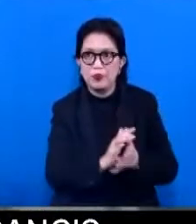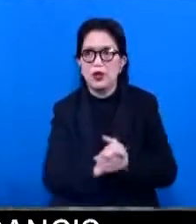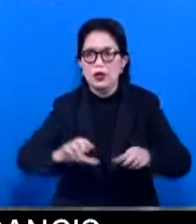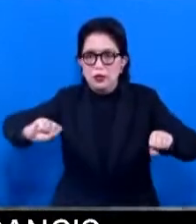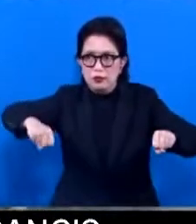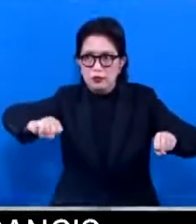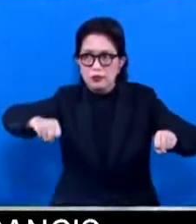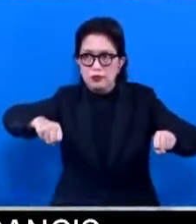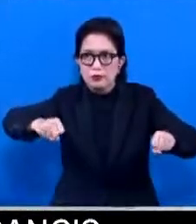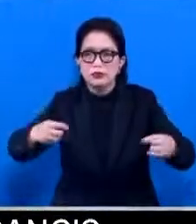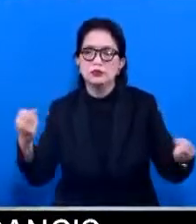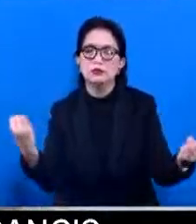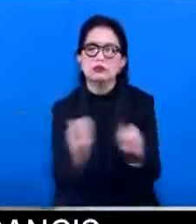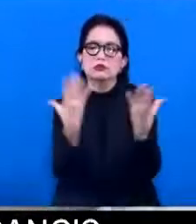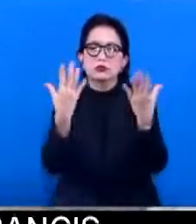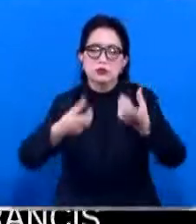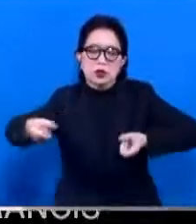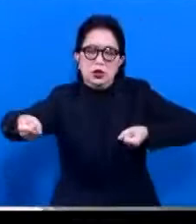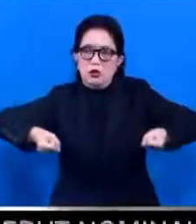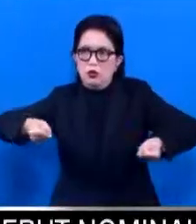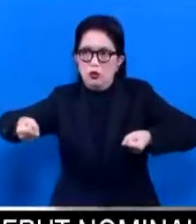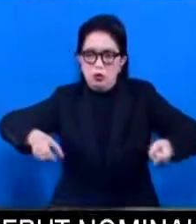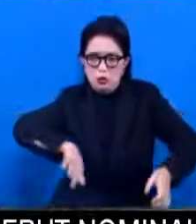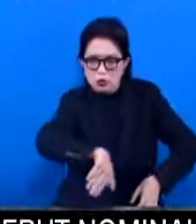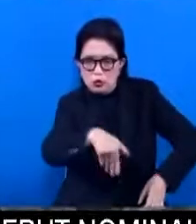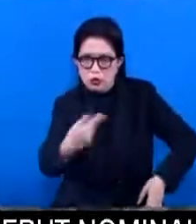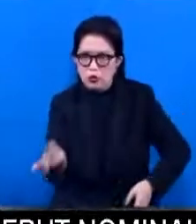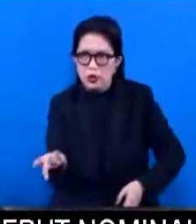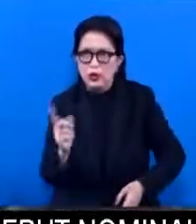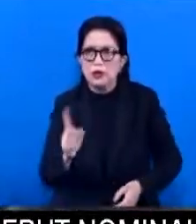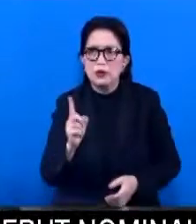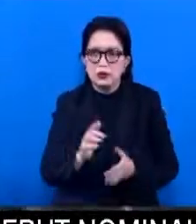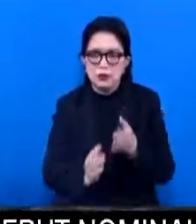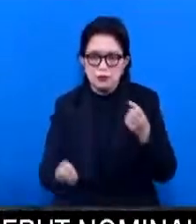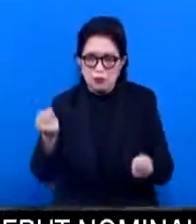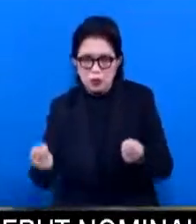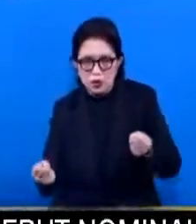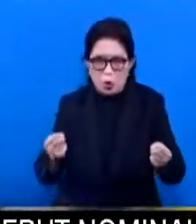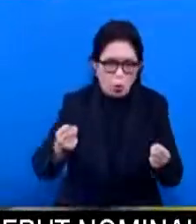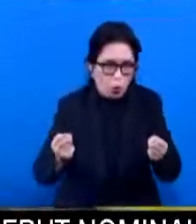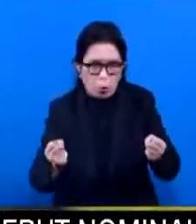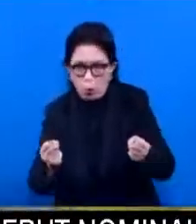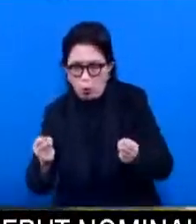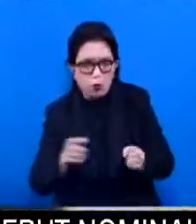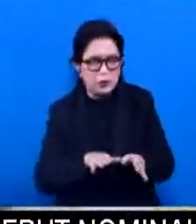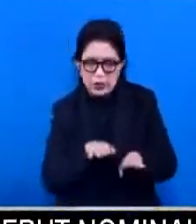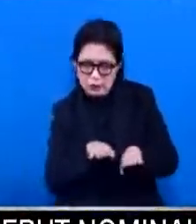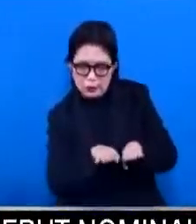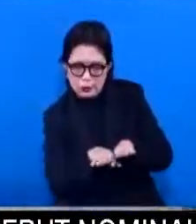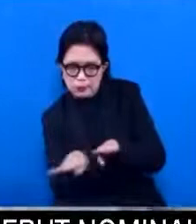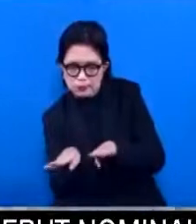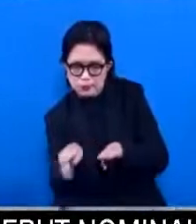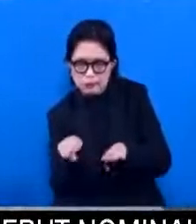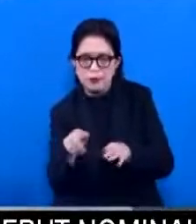lokasi kejadian. Truk terguling diduga akibat pengendara mobil hilang kendali saat berusaha menghindari mobil di depannya. Selain